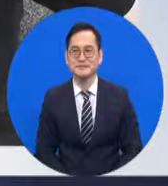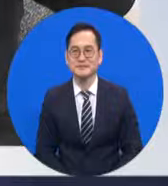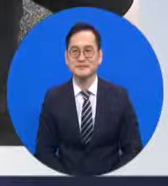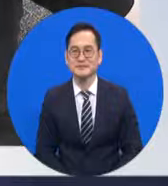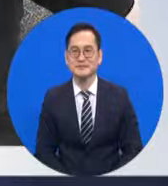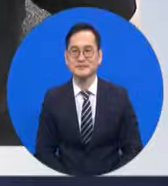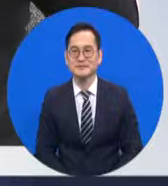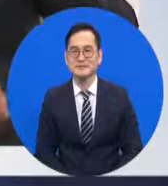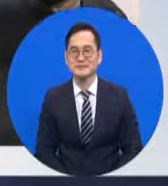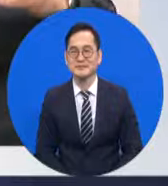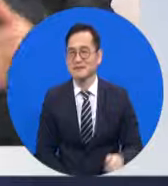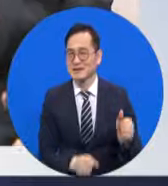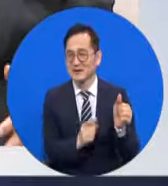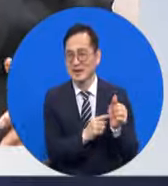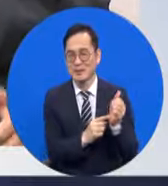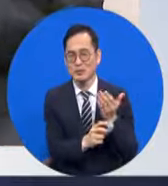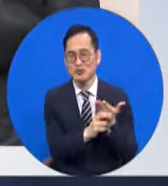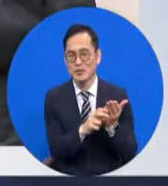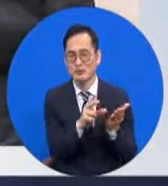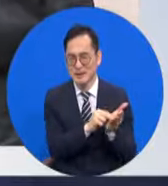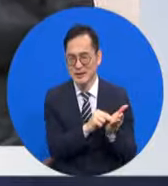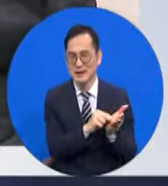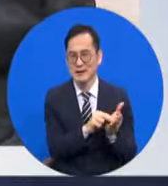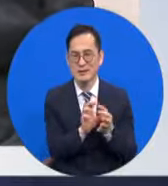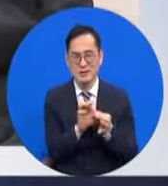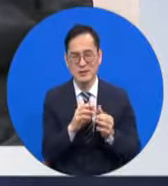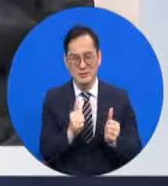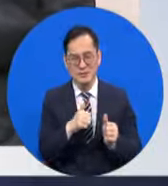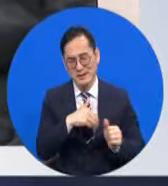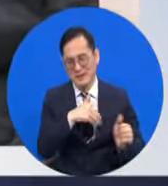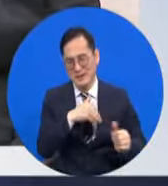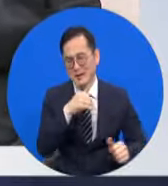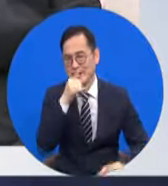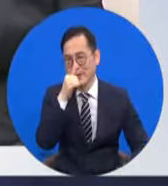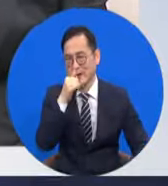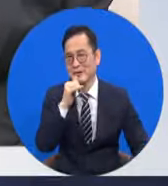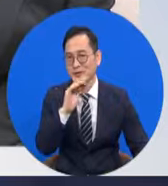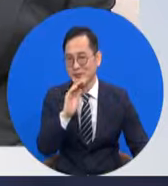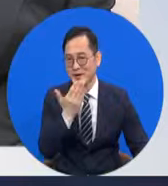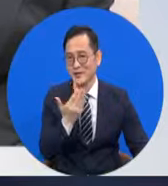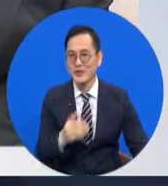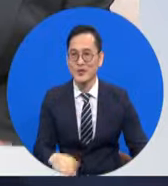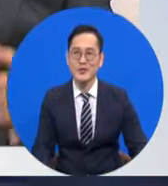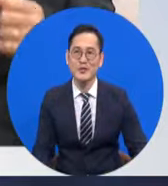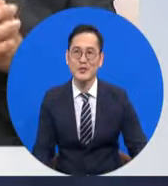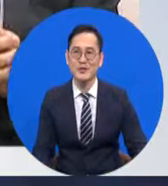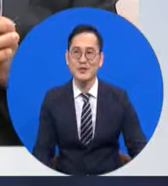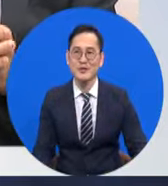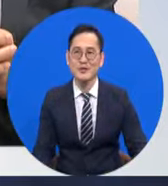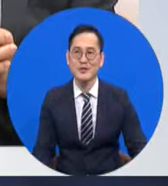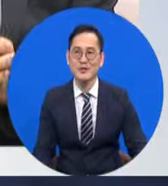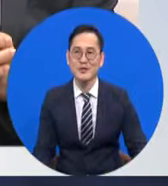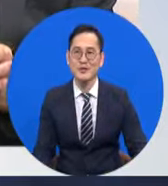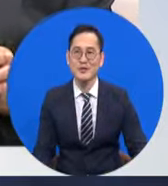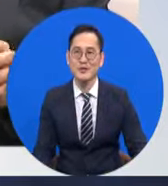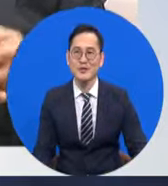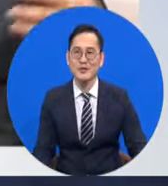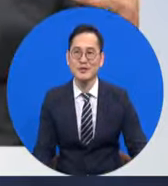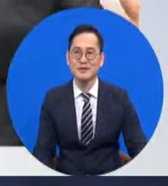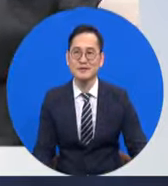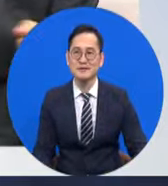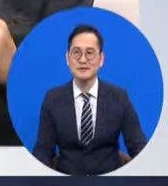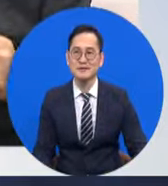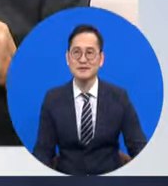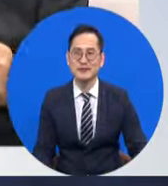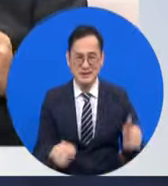리스크는 올라가고 그럼에도 불구하고 전당대회 출마해서 당대표직을 유지하기려고 하는